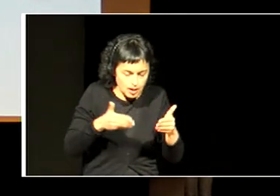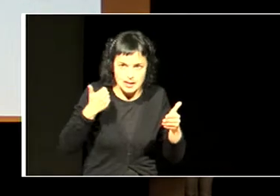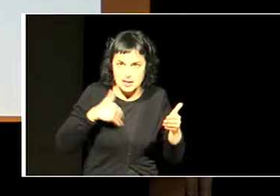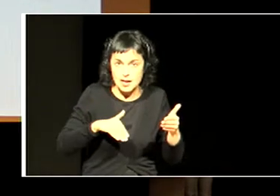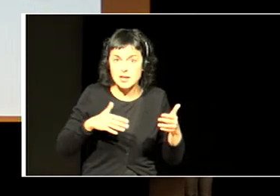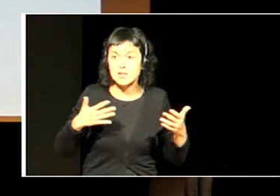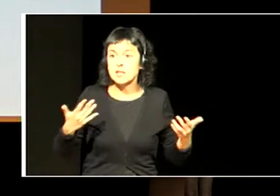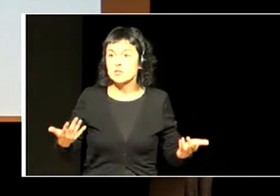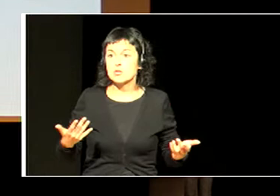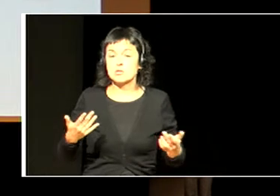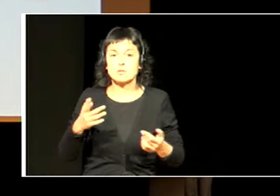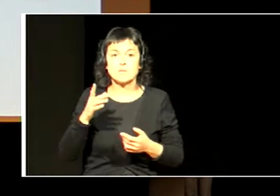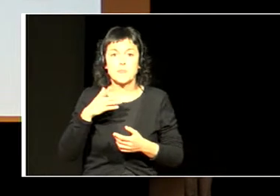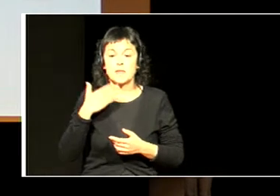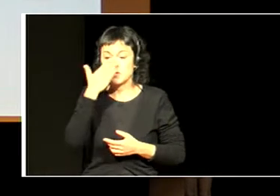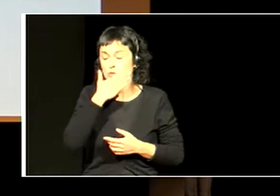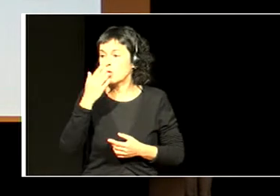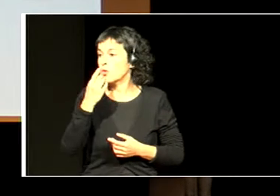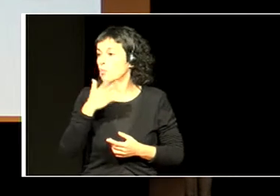den irakaslea, eta seguro hemendik